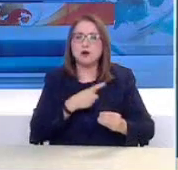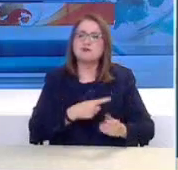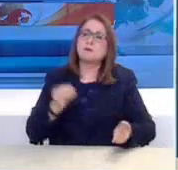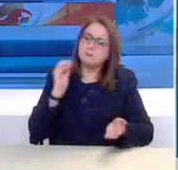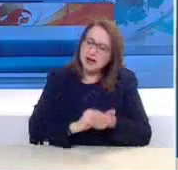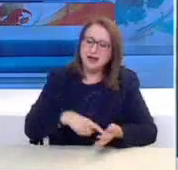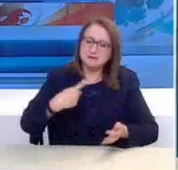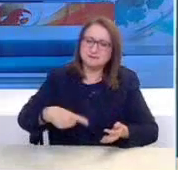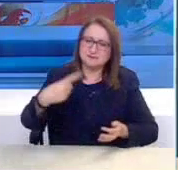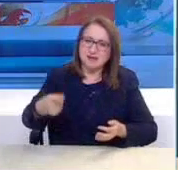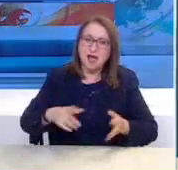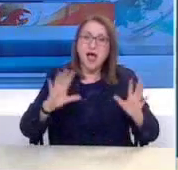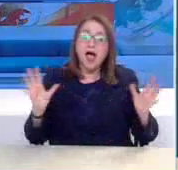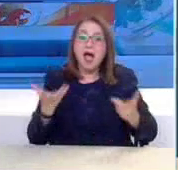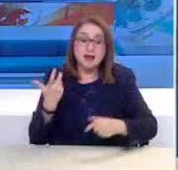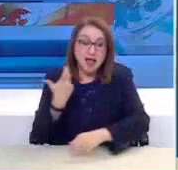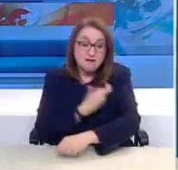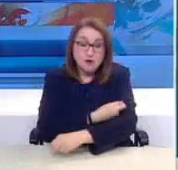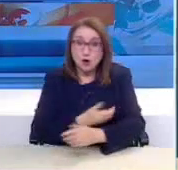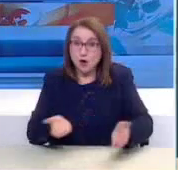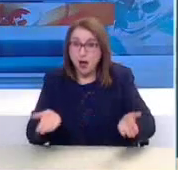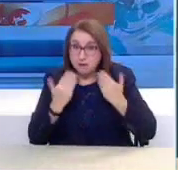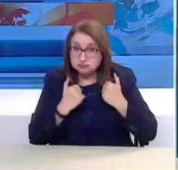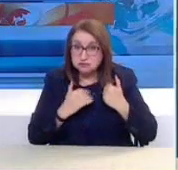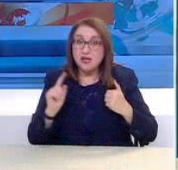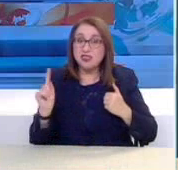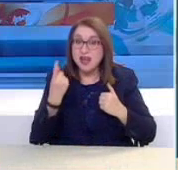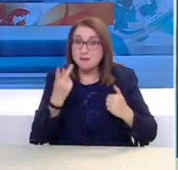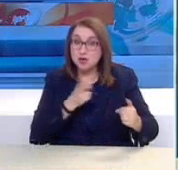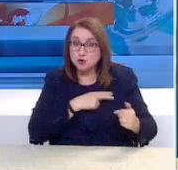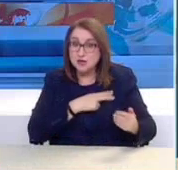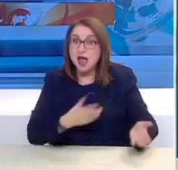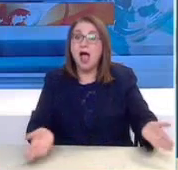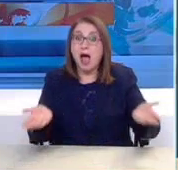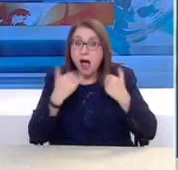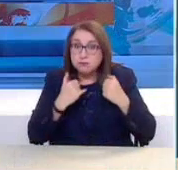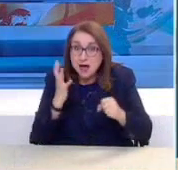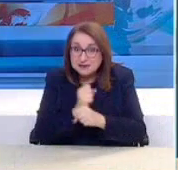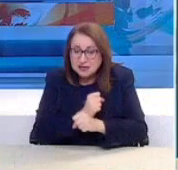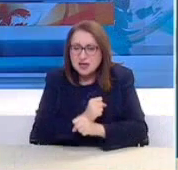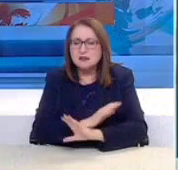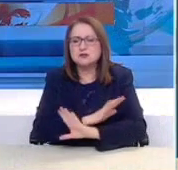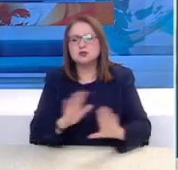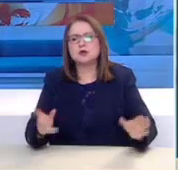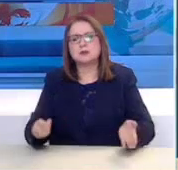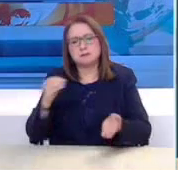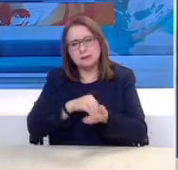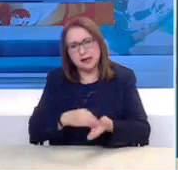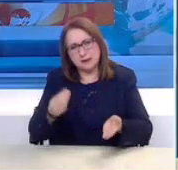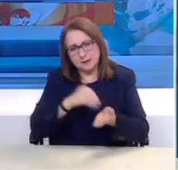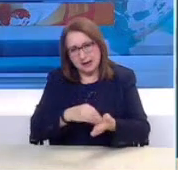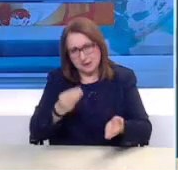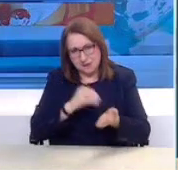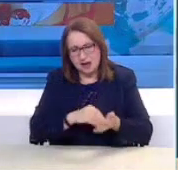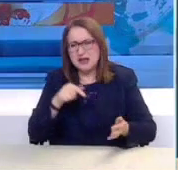καλό εμβόλιο, μια επιτυχής θεραπεία, τότε τα μέτρα αυτά που ζούμε όλοι μας, με στόχο την επάρκεια του συστήματος